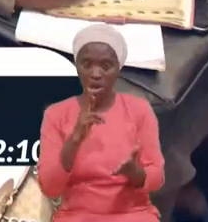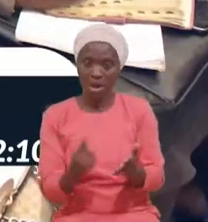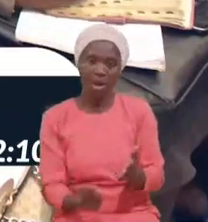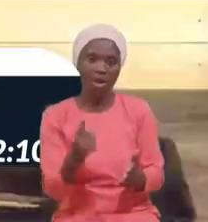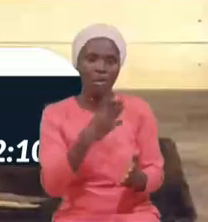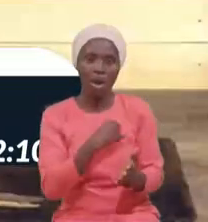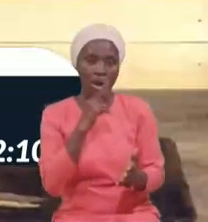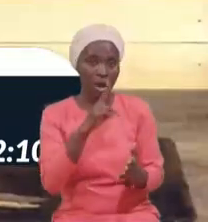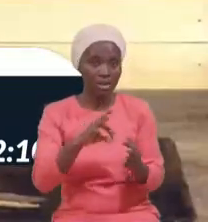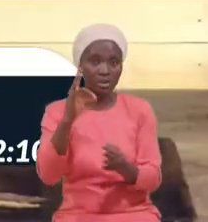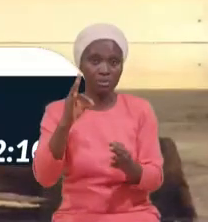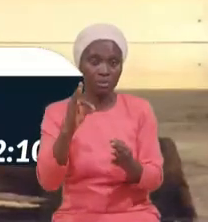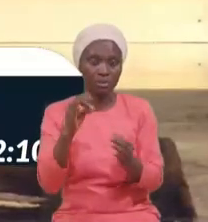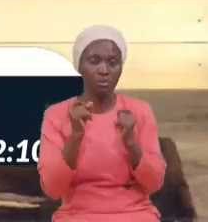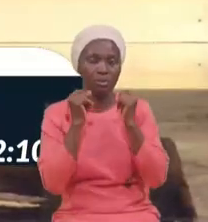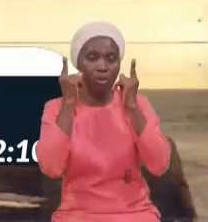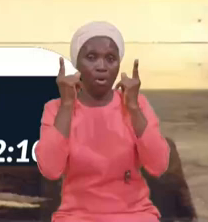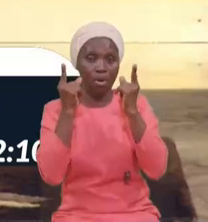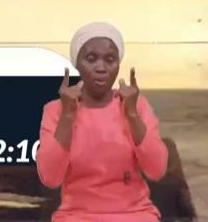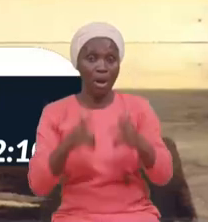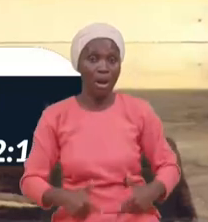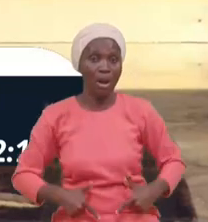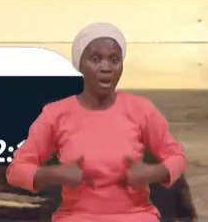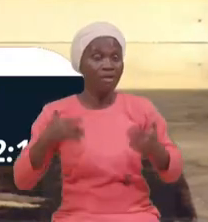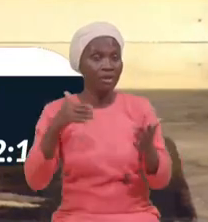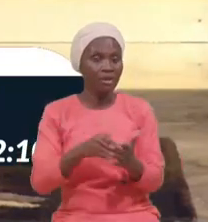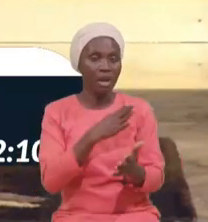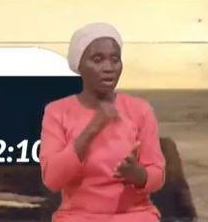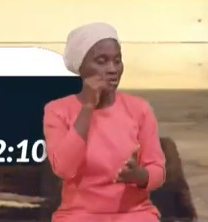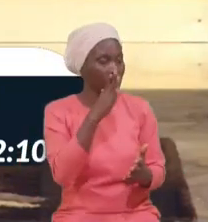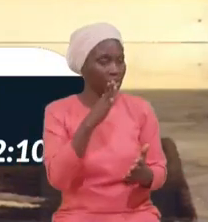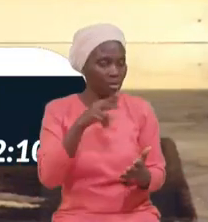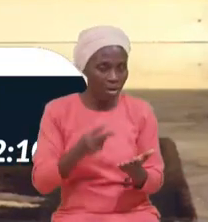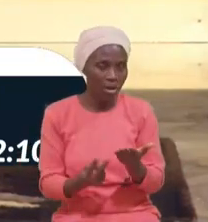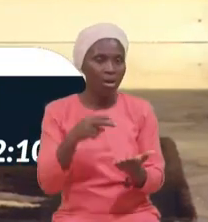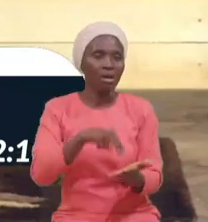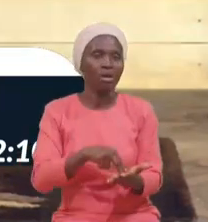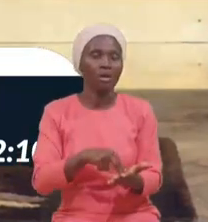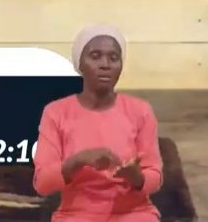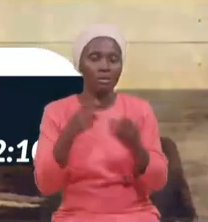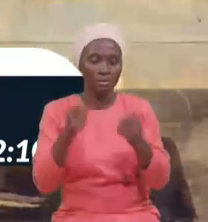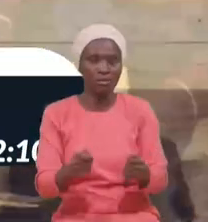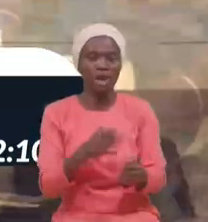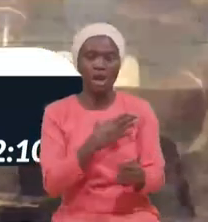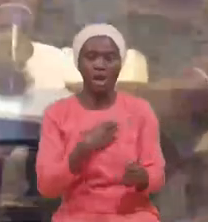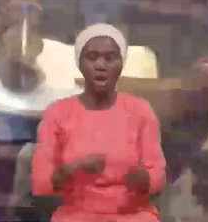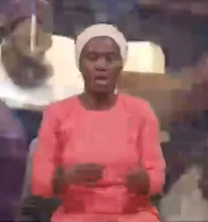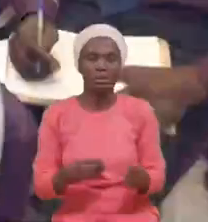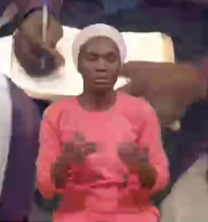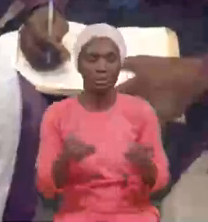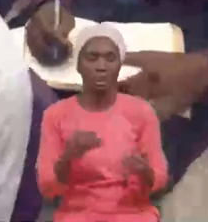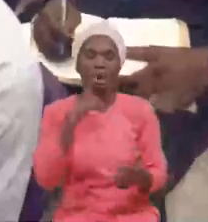ressuscité. Son esprit a repris vie et son esprit revint en elle et à l'instant elle se